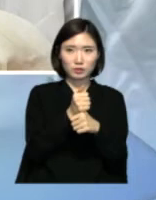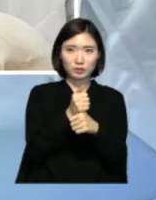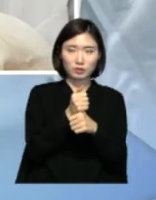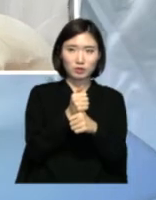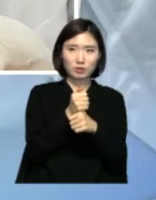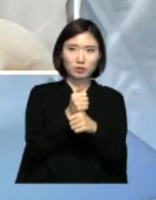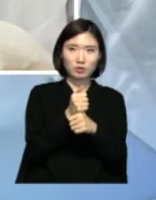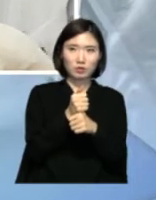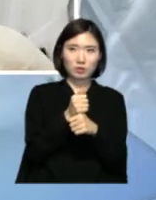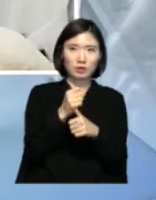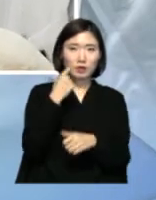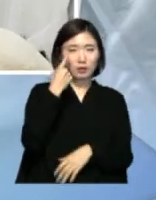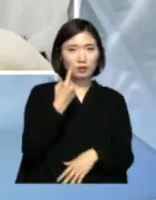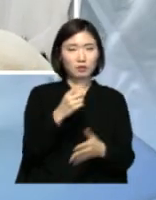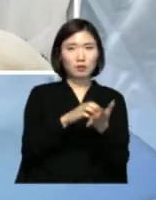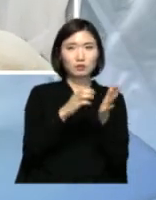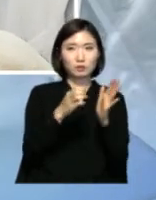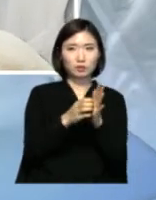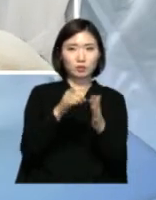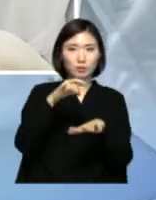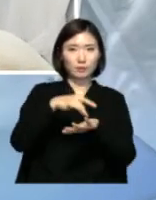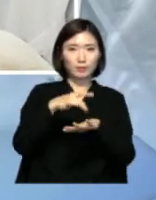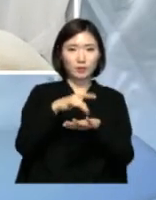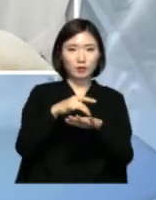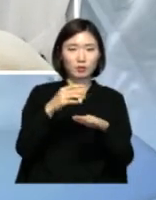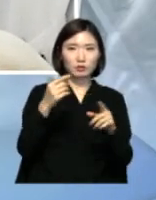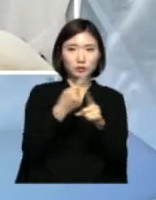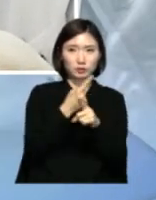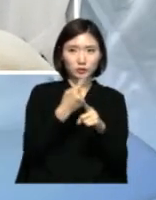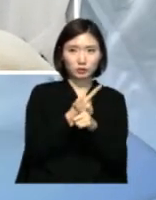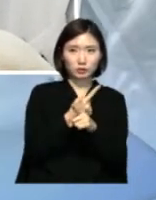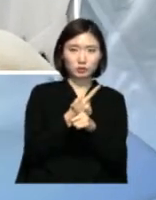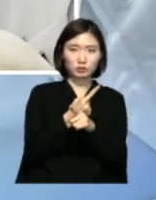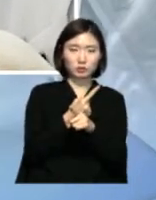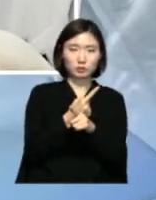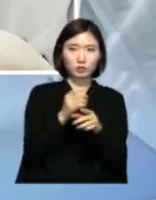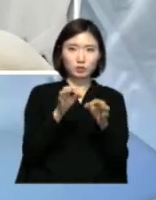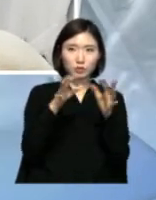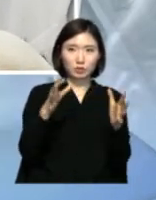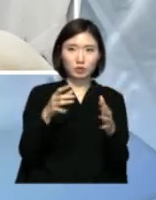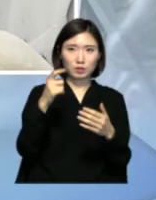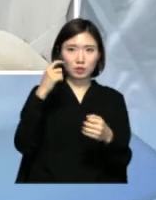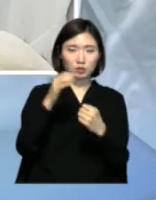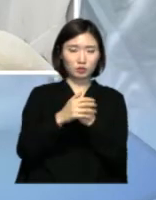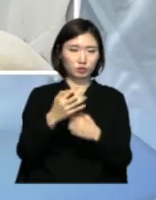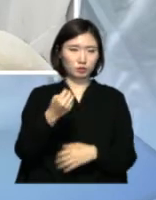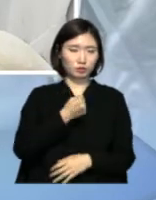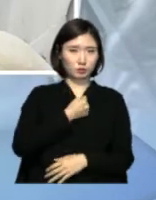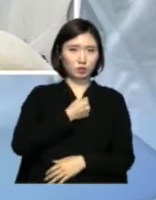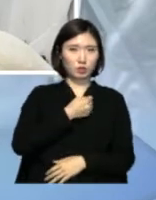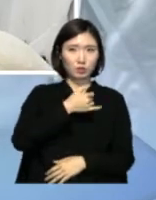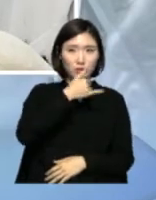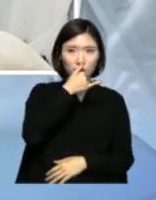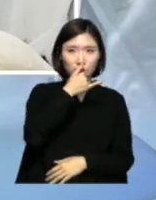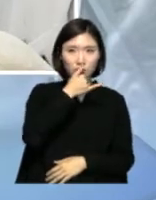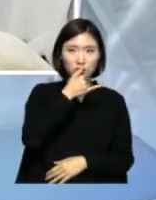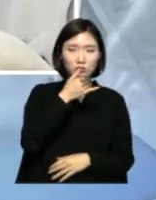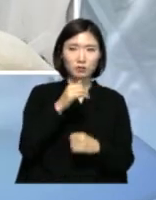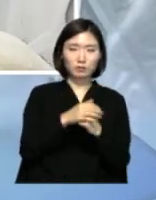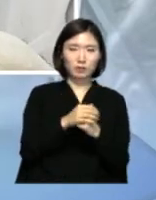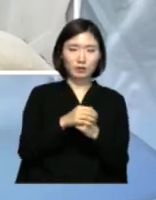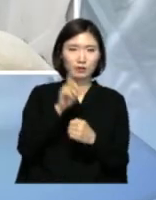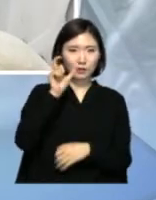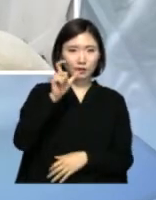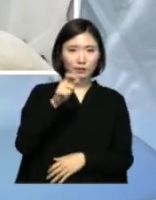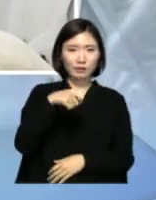되고요. 그래서 한달 정도의 이제 뼈 치유 기간 동안은 무리한 충격을 가한다든지 턱에 아니면 뭐 음식을 뭐